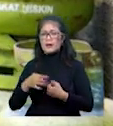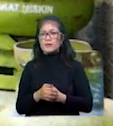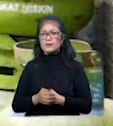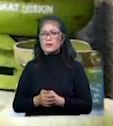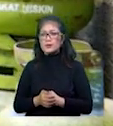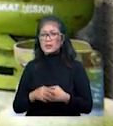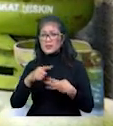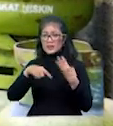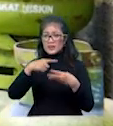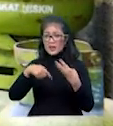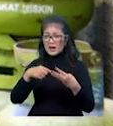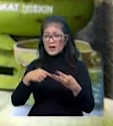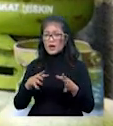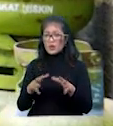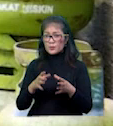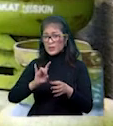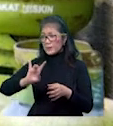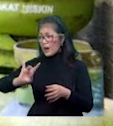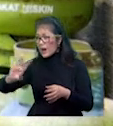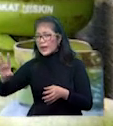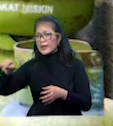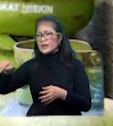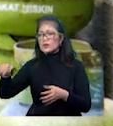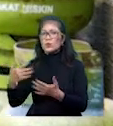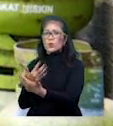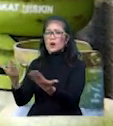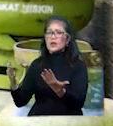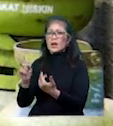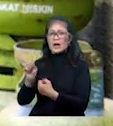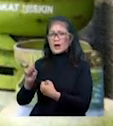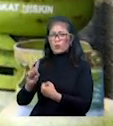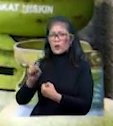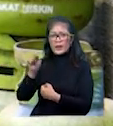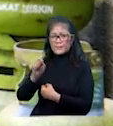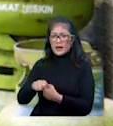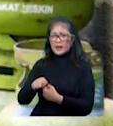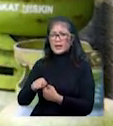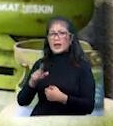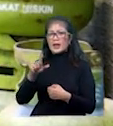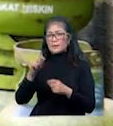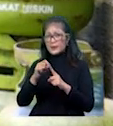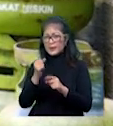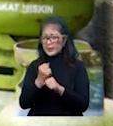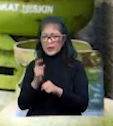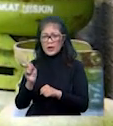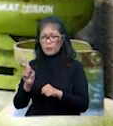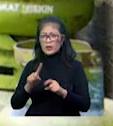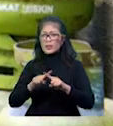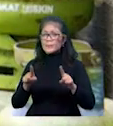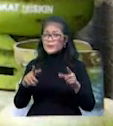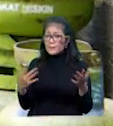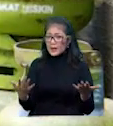tiga jenis konsumen tersebut warga lain tidak diperbolehkan untuk menggunakan elpiji 3 kg lantas Bagaimana cara